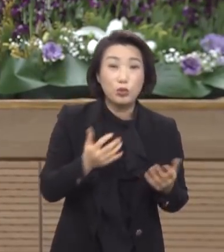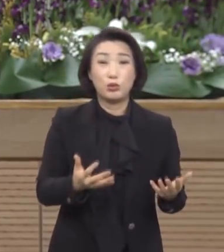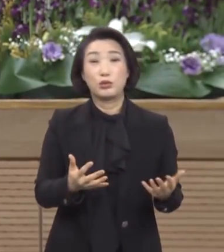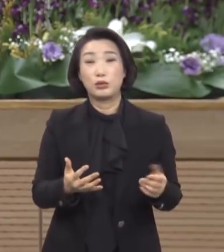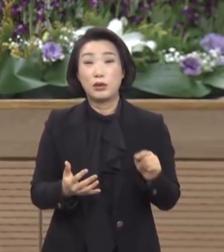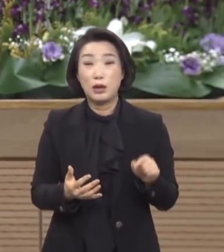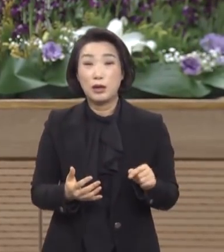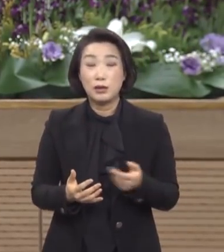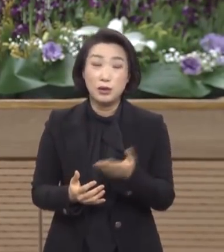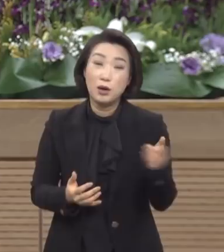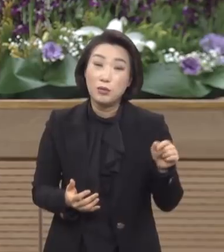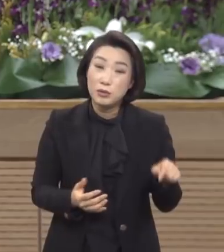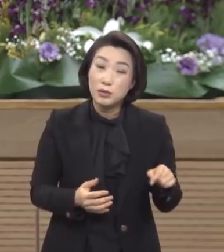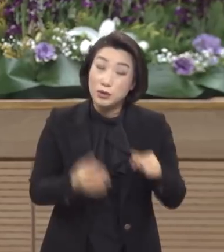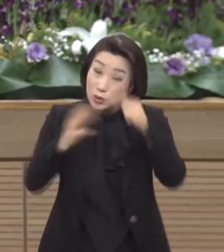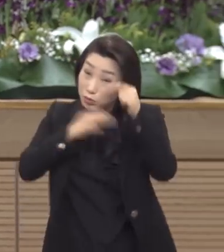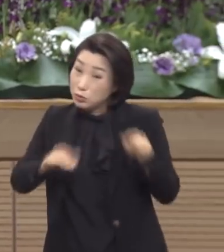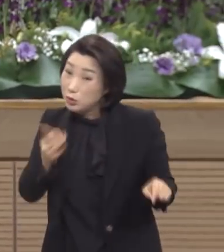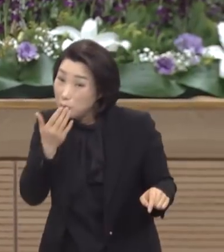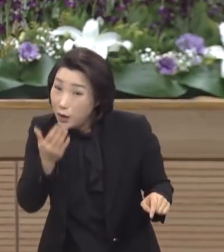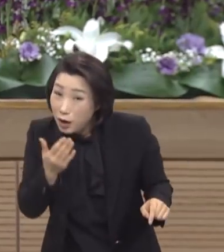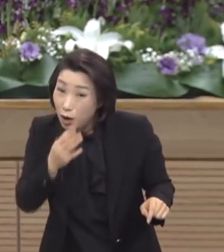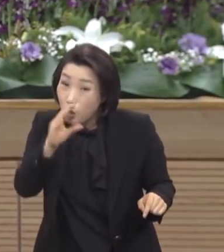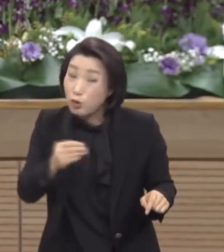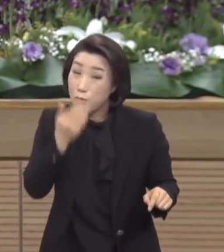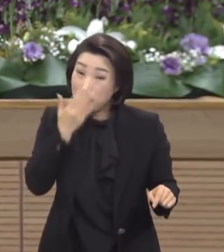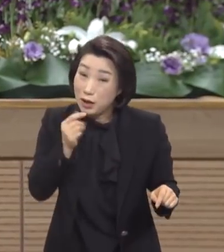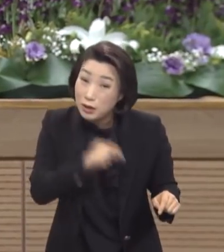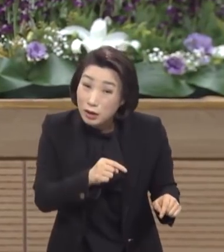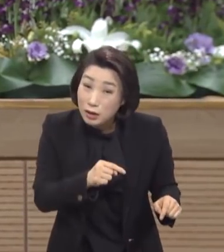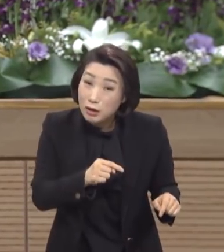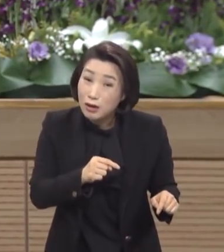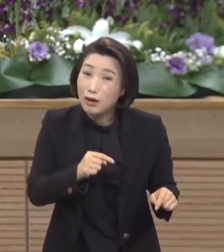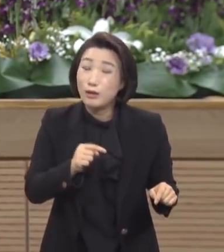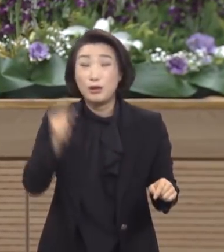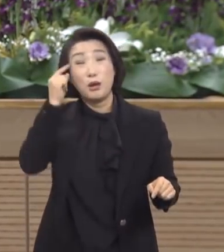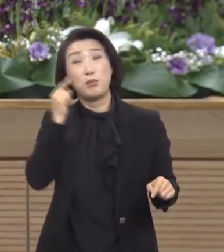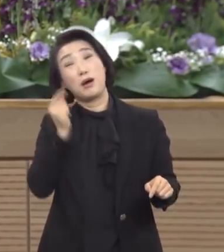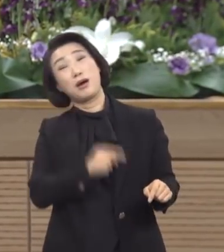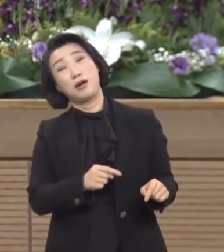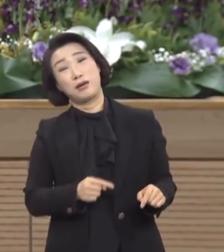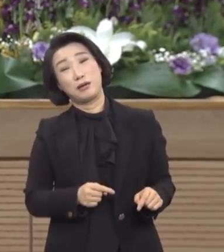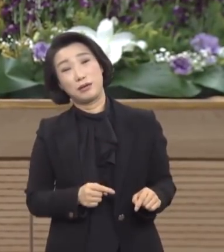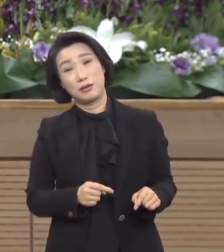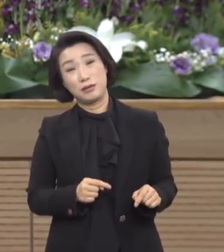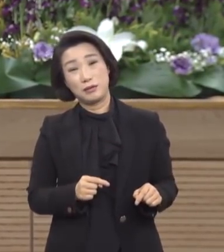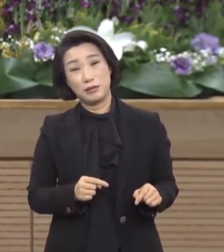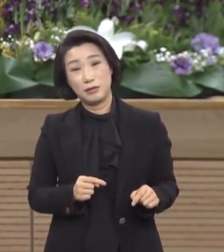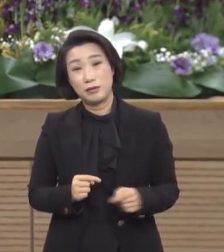어떻게 그 사람들이 통도가 되며 거룩하게 될 수 있겠는가? 판단 한번 해보세요.